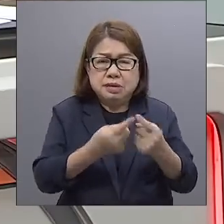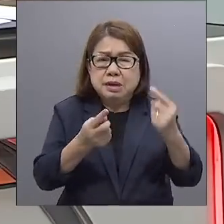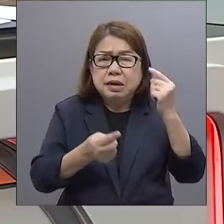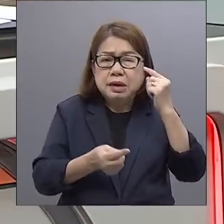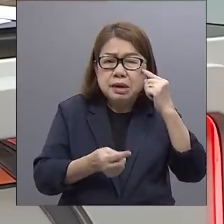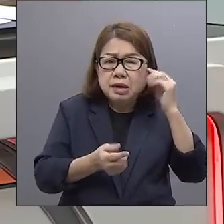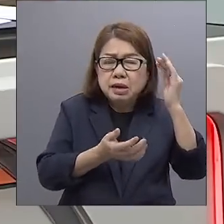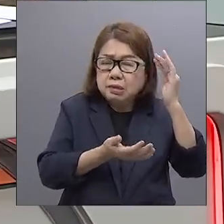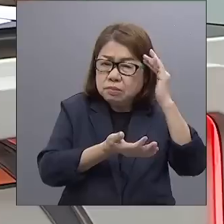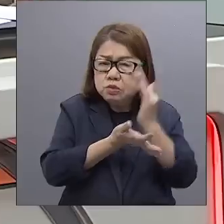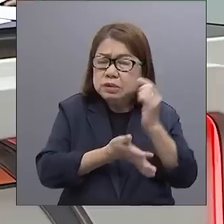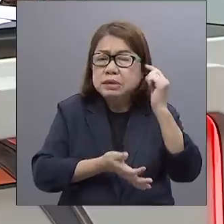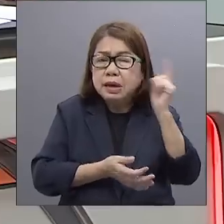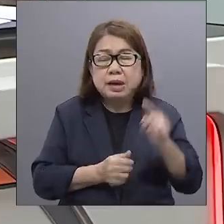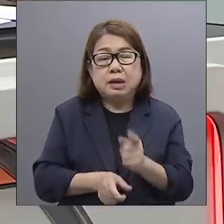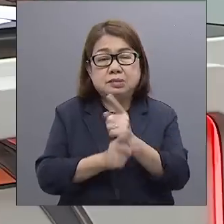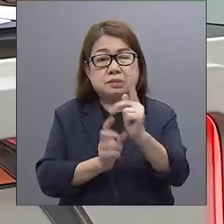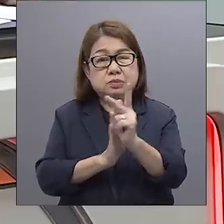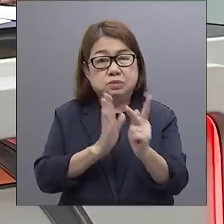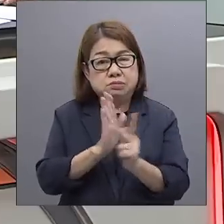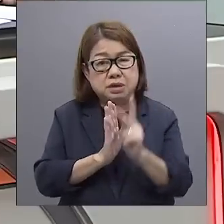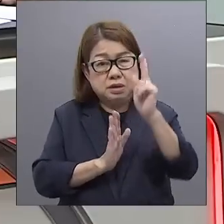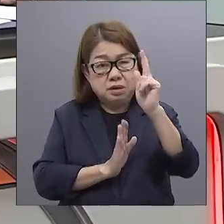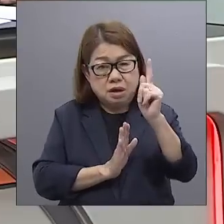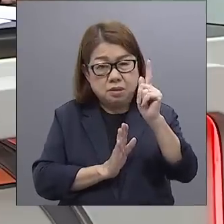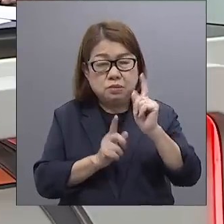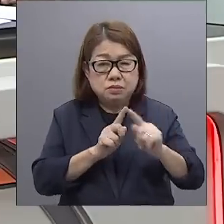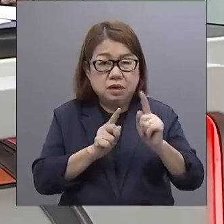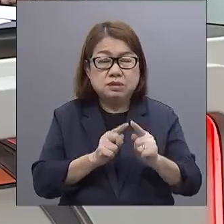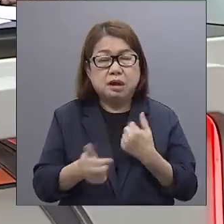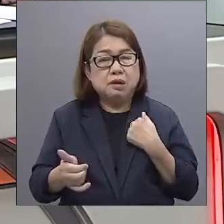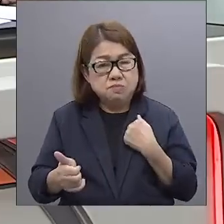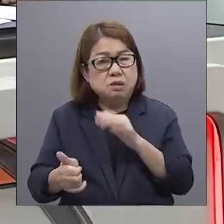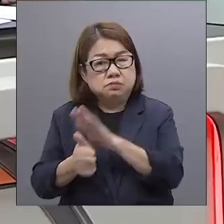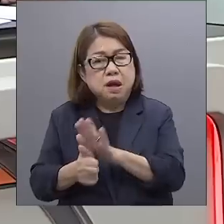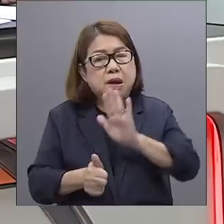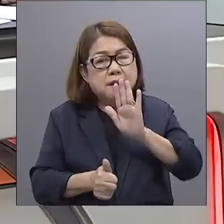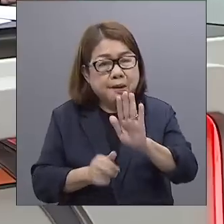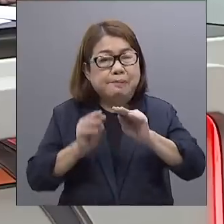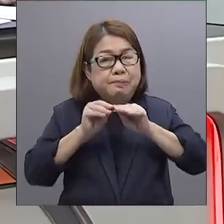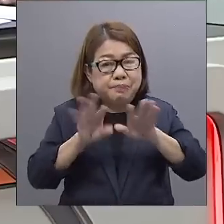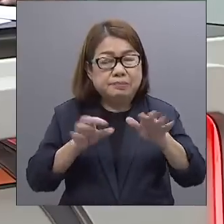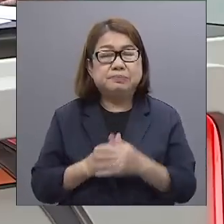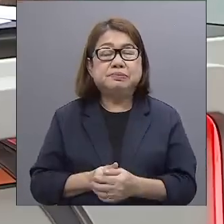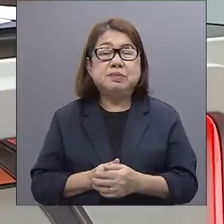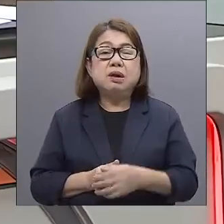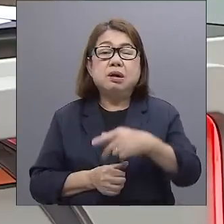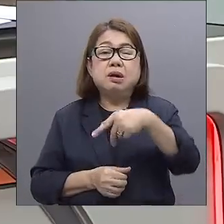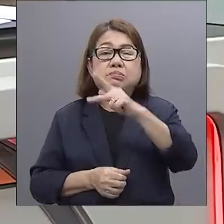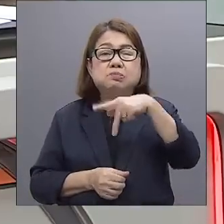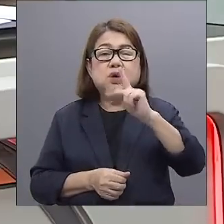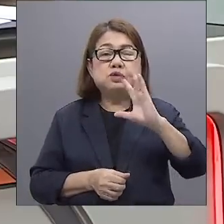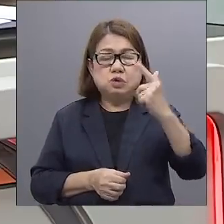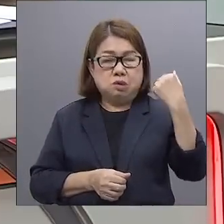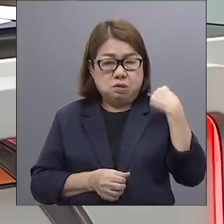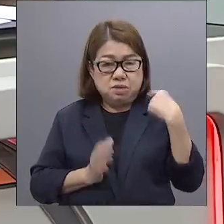เจ้าหน้าที่ด้วยว่ามีกฎหมายข้อมูลข่าวสารที่ให้การคุ้มครองอยู่นั่นเองนะคะเหตุผลของปปชค่ะคือ